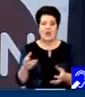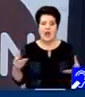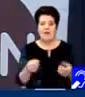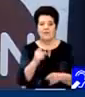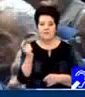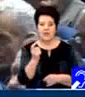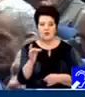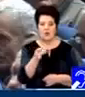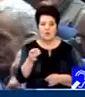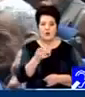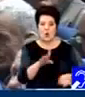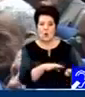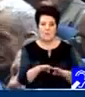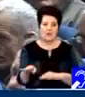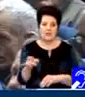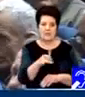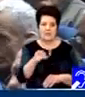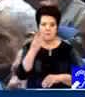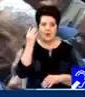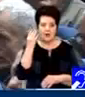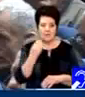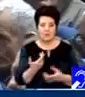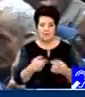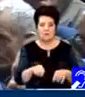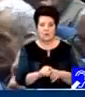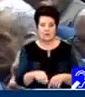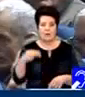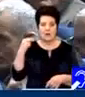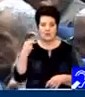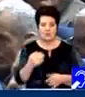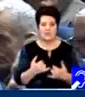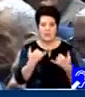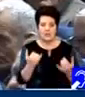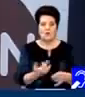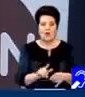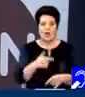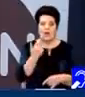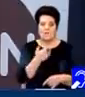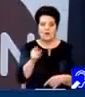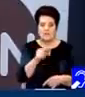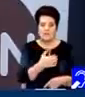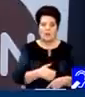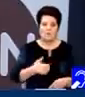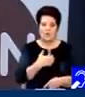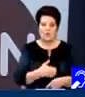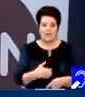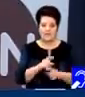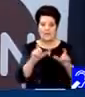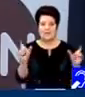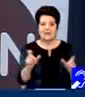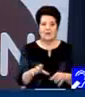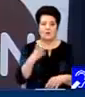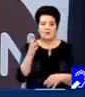din România, comparativ cu cei din Republica Moldova. Totodată, președintele de onoare PUN a vorbit și despre importanța studiilor făcute